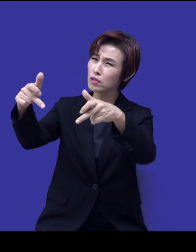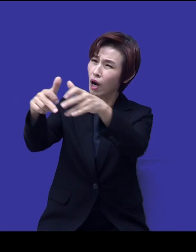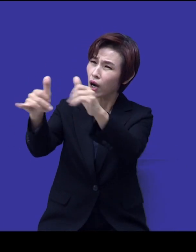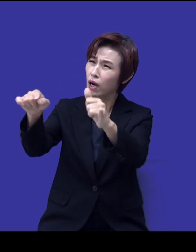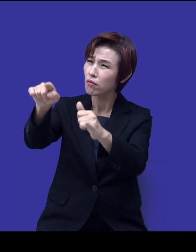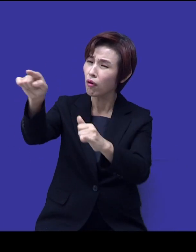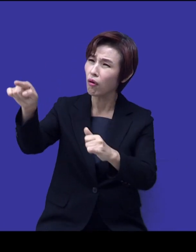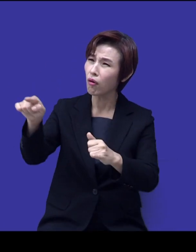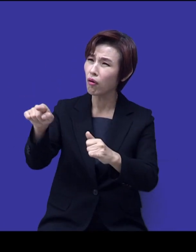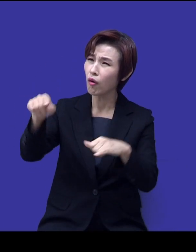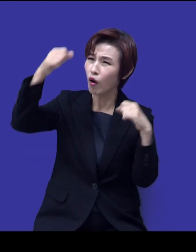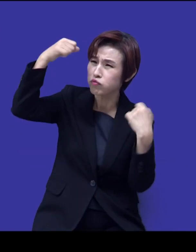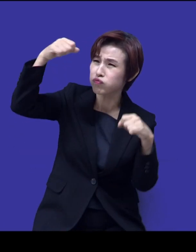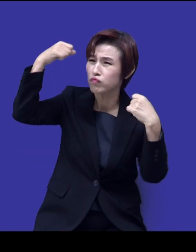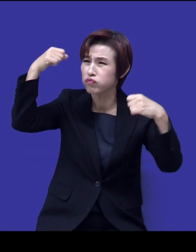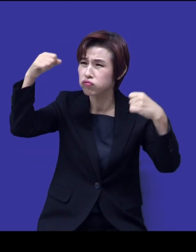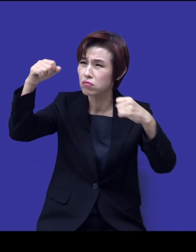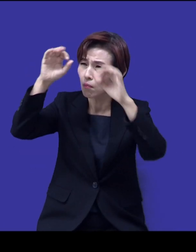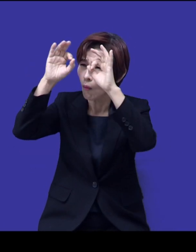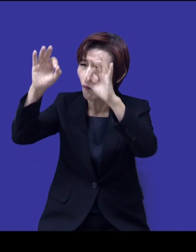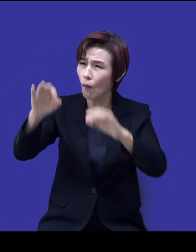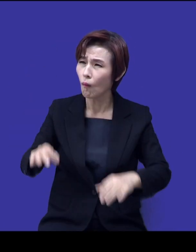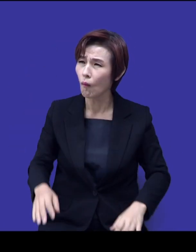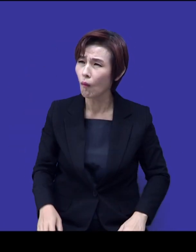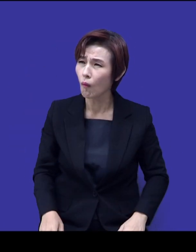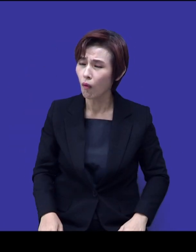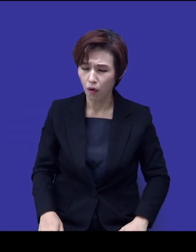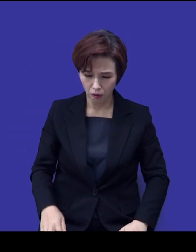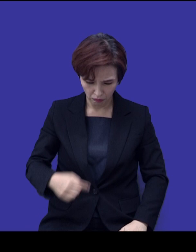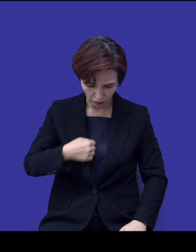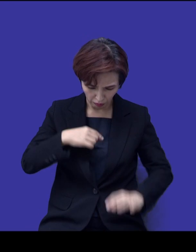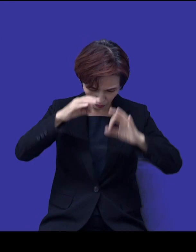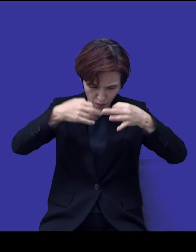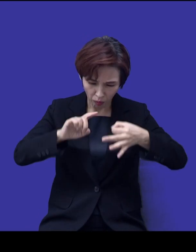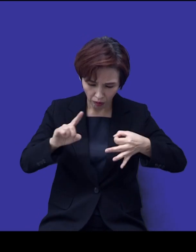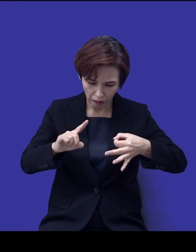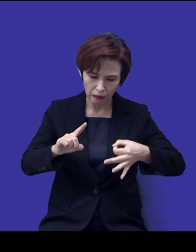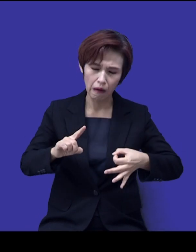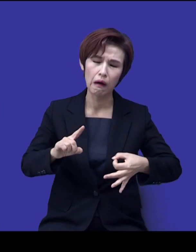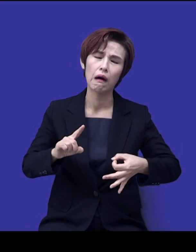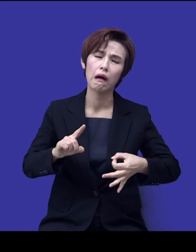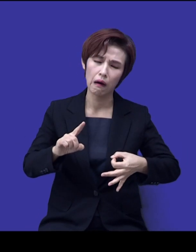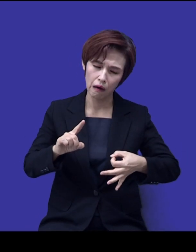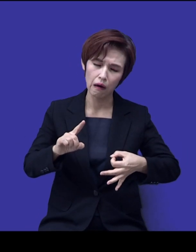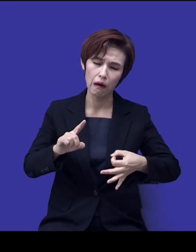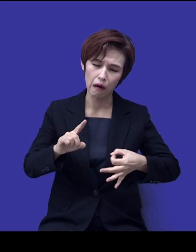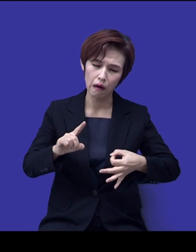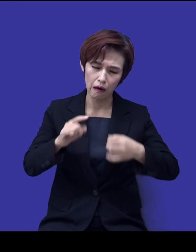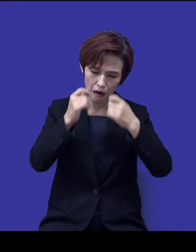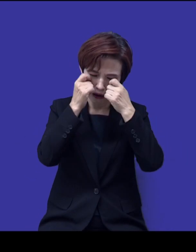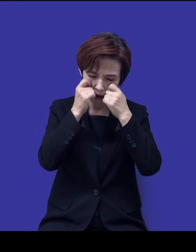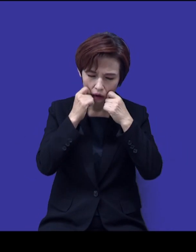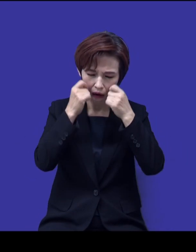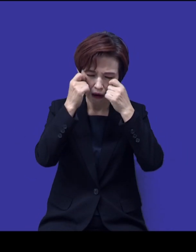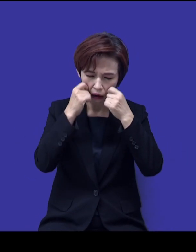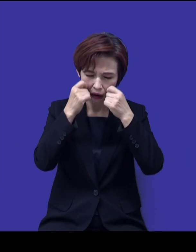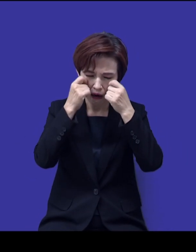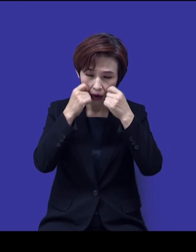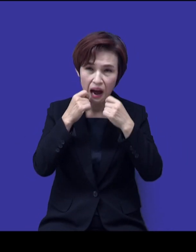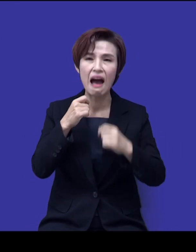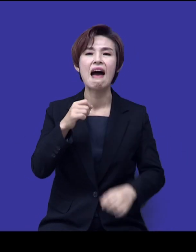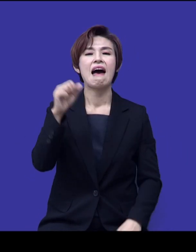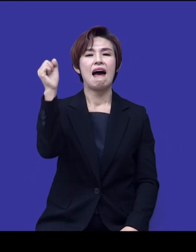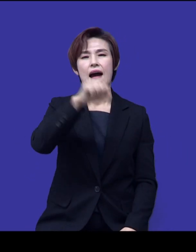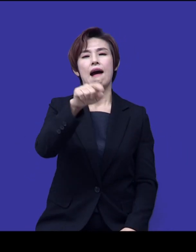저 뭐가 좋다고 저렇게 뛰는데 저들은 저렇게 아. 저렇게 뛰는데 나는 이게 뭔가라는 아. 자책인 것 같더라고요. 예. 그걸 보고서 저게